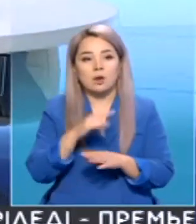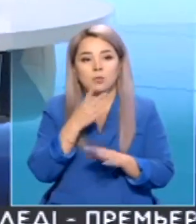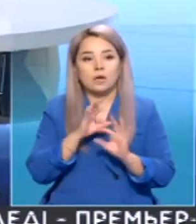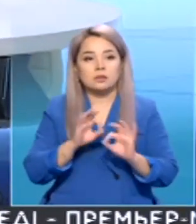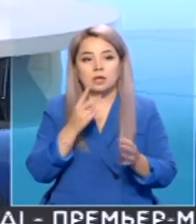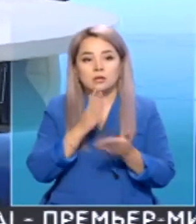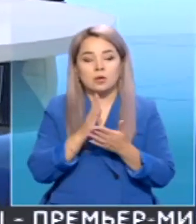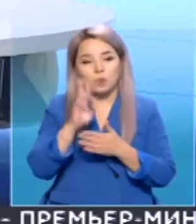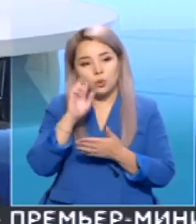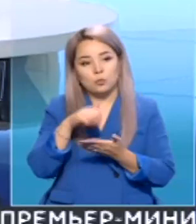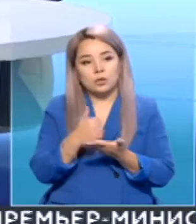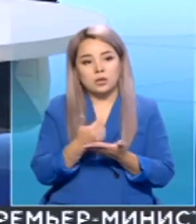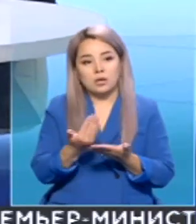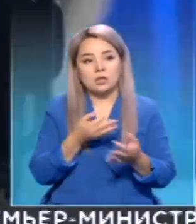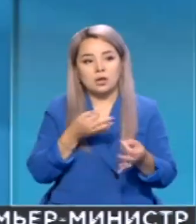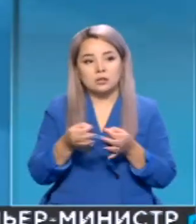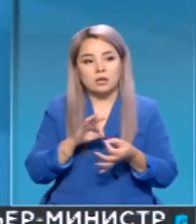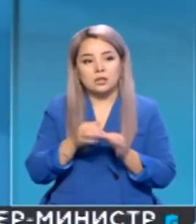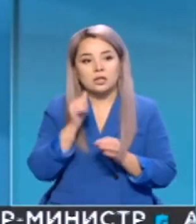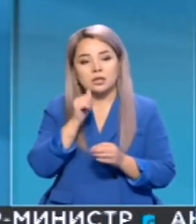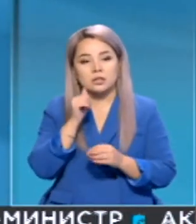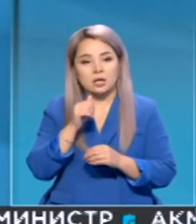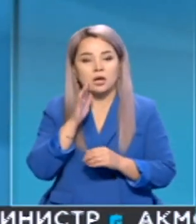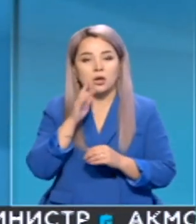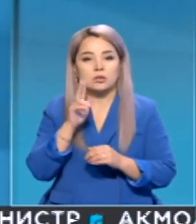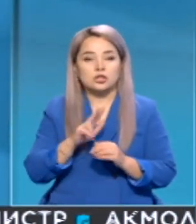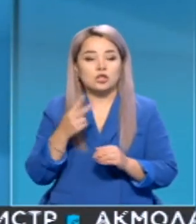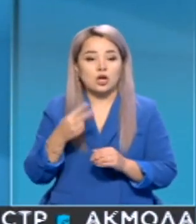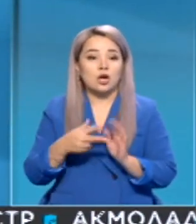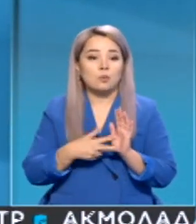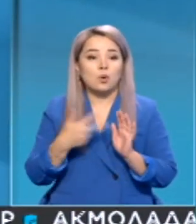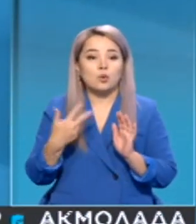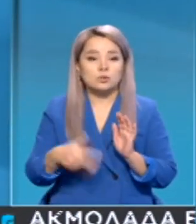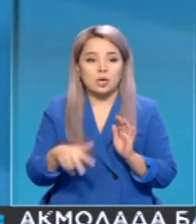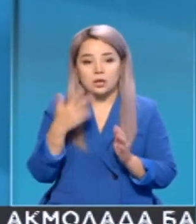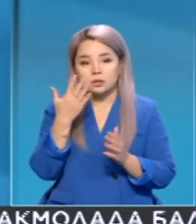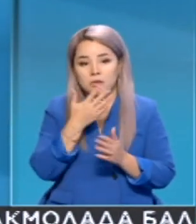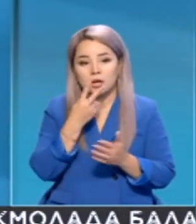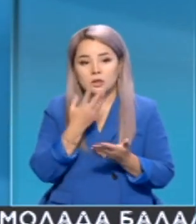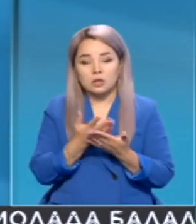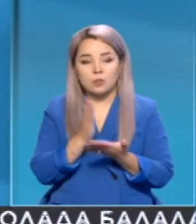баяндады. Үкімет басшысының сұхбатын ертең сағат 20:30-да ұлттық арна эфирінен көре аласыздар.